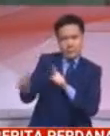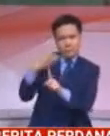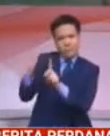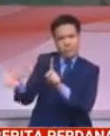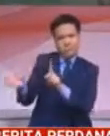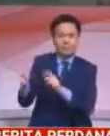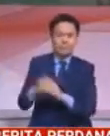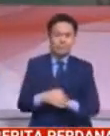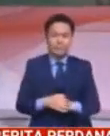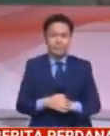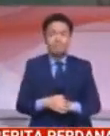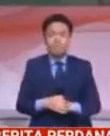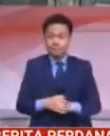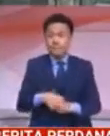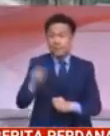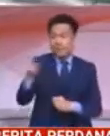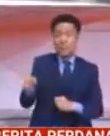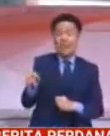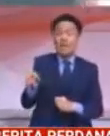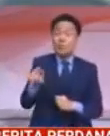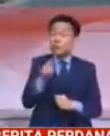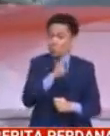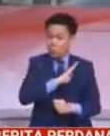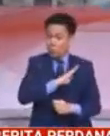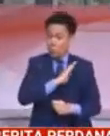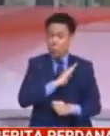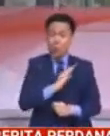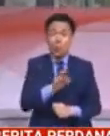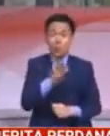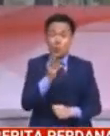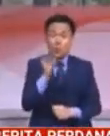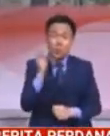sekatan sementara terhadap pemilik restoran Saleh daripada